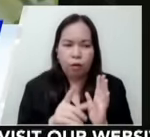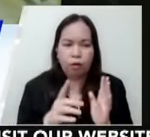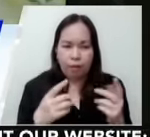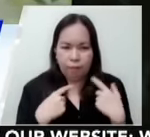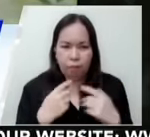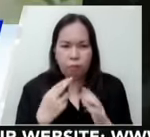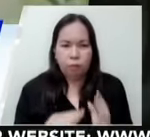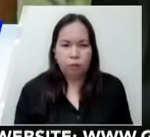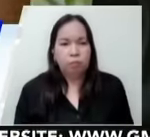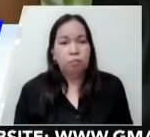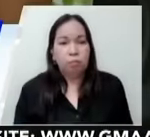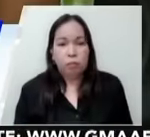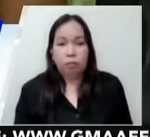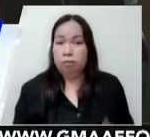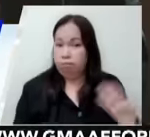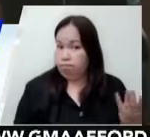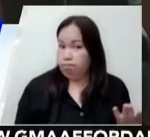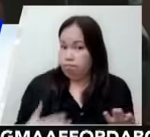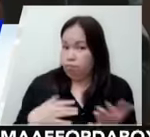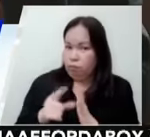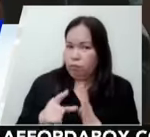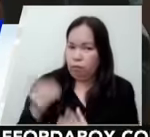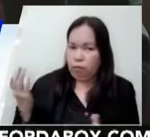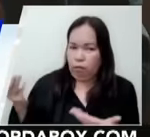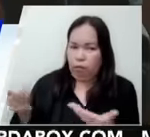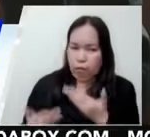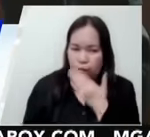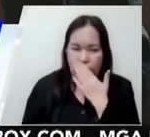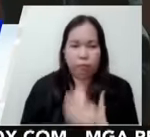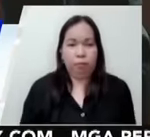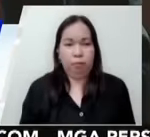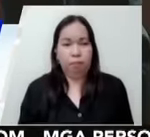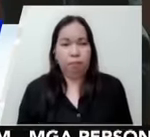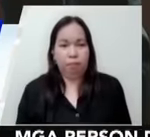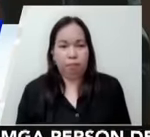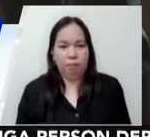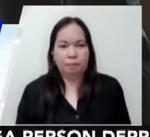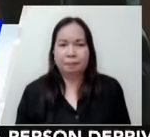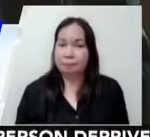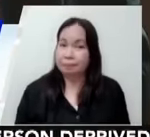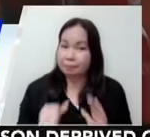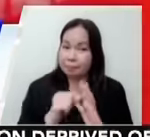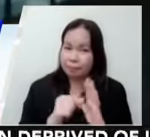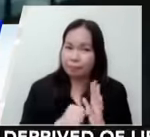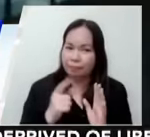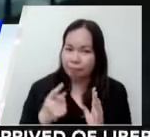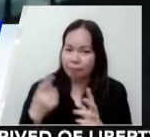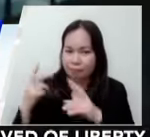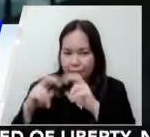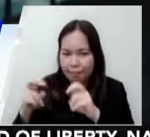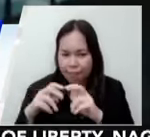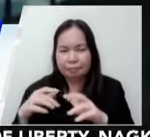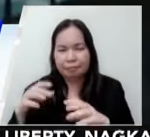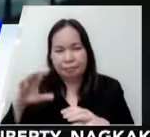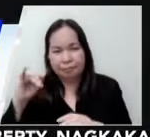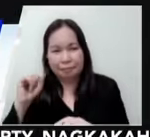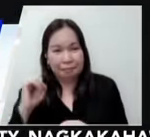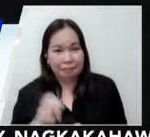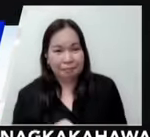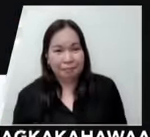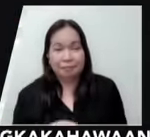lawyer, Attorney Era Simmons. Attorney, sila yung nag-iimbestiga sa kaso. Sa episode